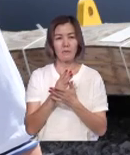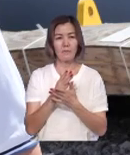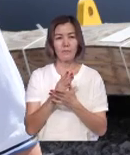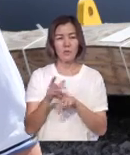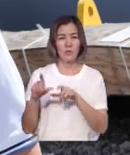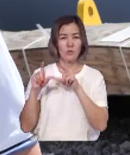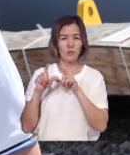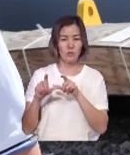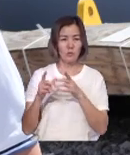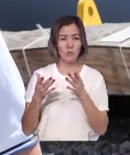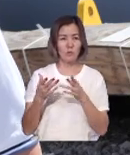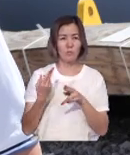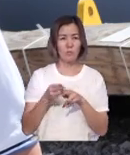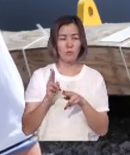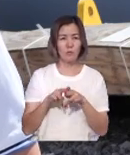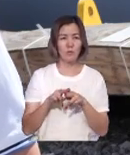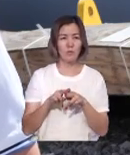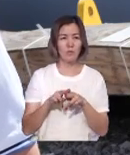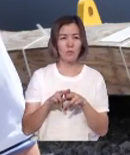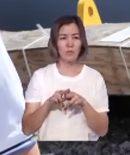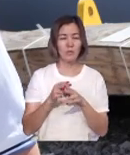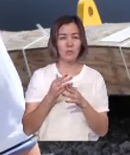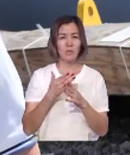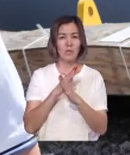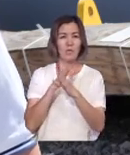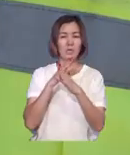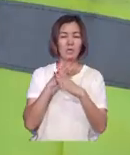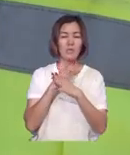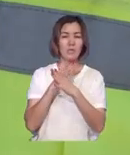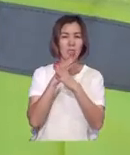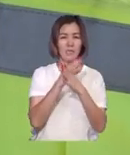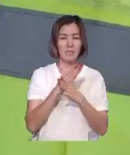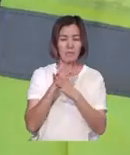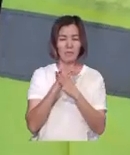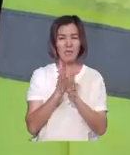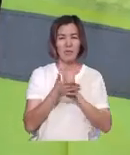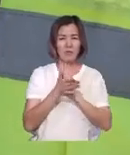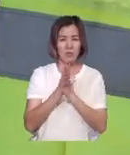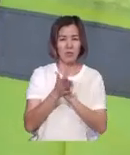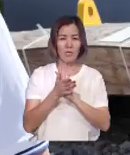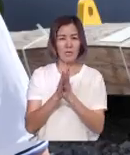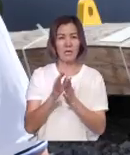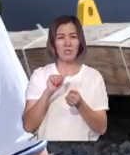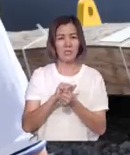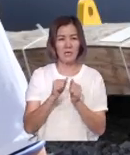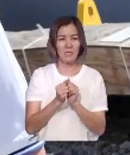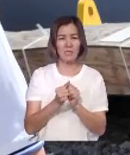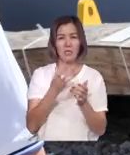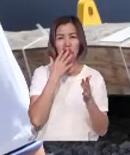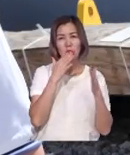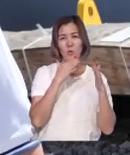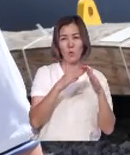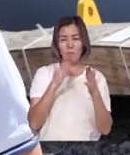жүктер бұнда жаңағы диірмен, ұсақтағыш, оған құрамдас бөліктер келіп отыр. Жылы қойма бар, одан